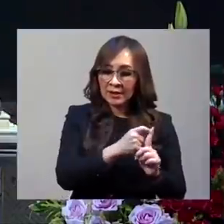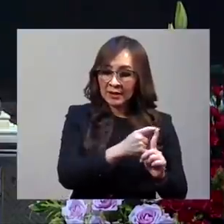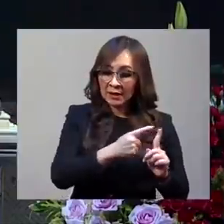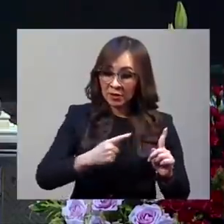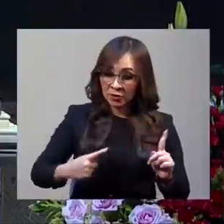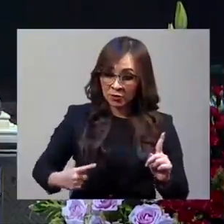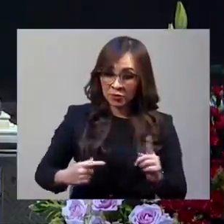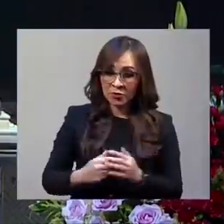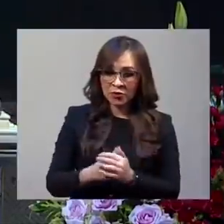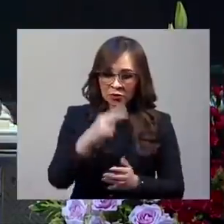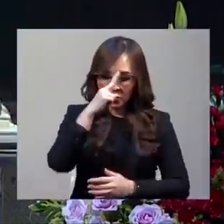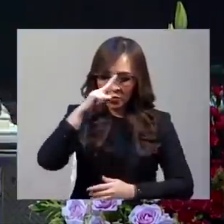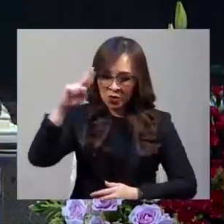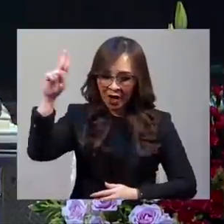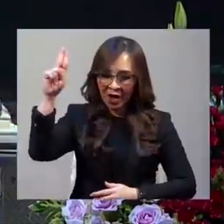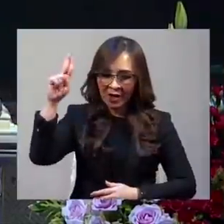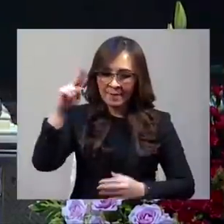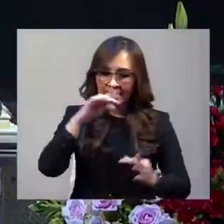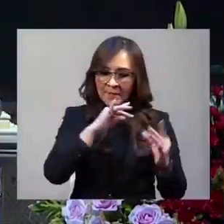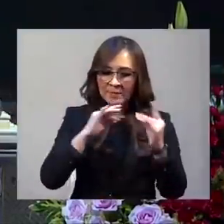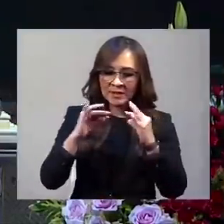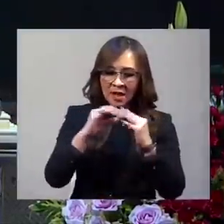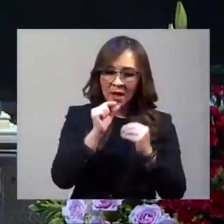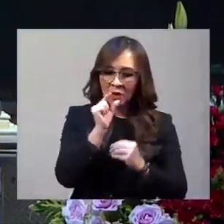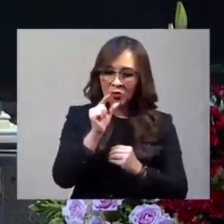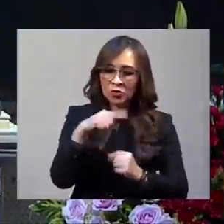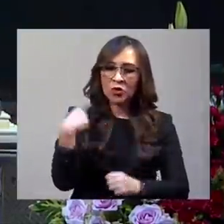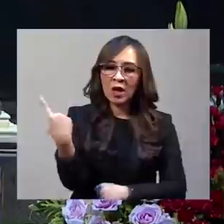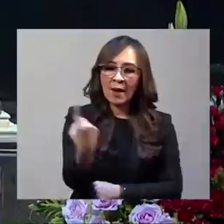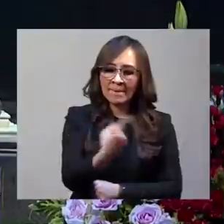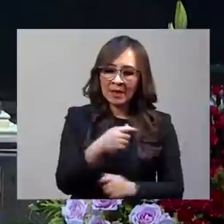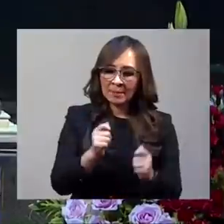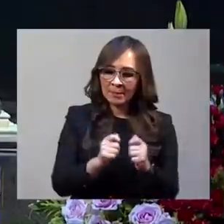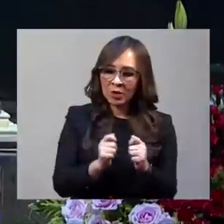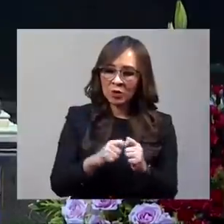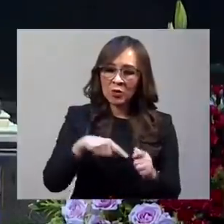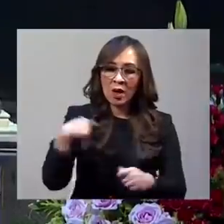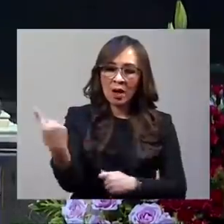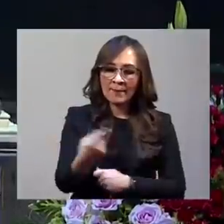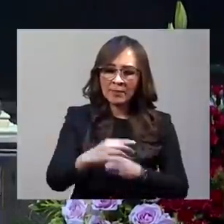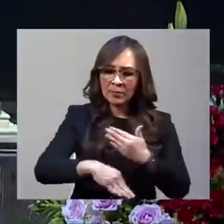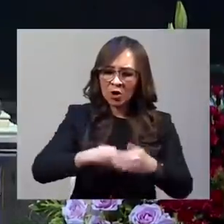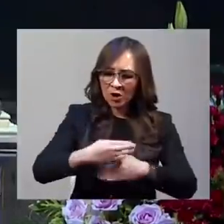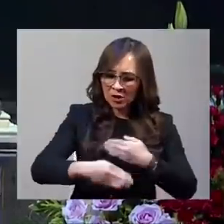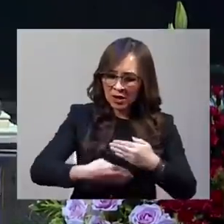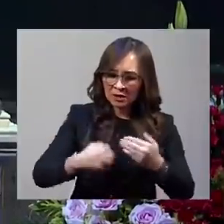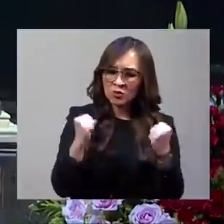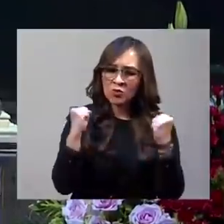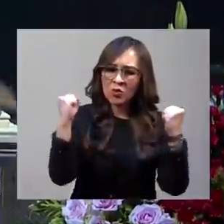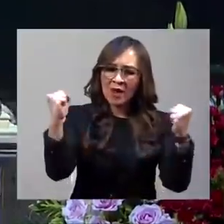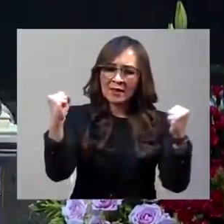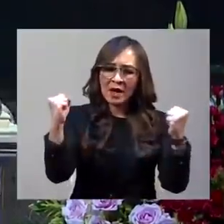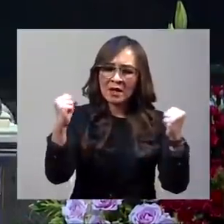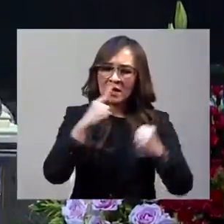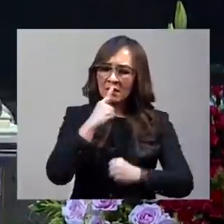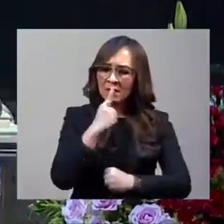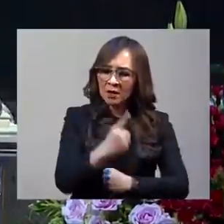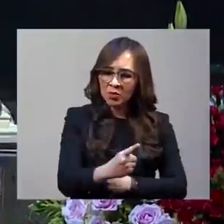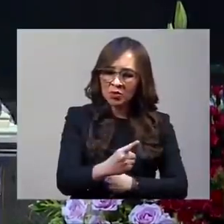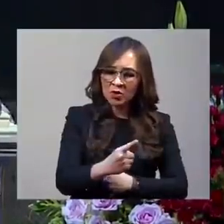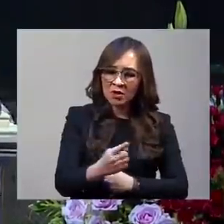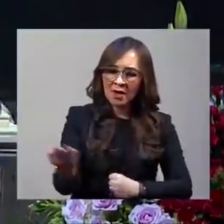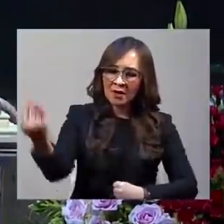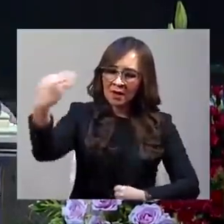Raja. Berbicaralah buat masing-masing kami, bentuk kami, proses kami, kuatkan kami, tegur dan lawat